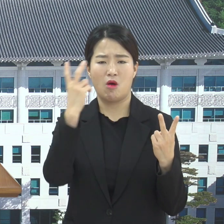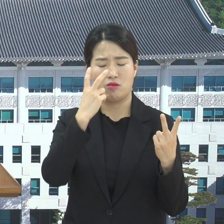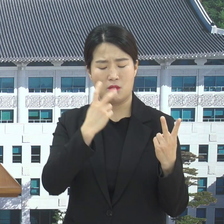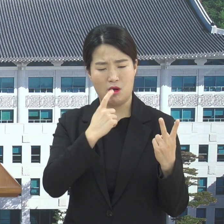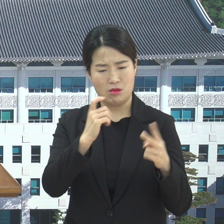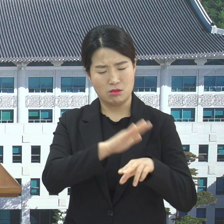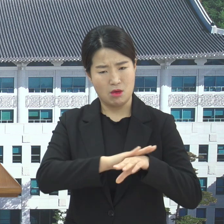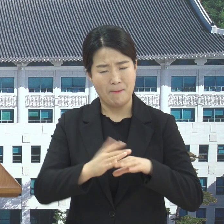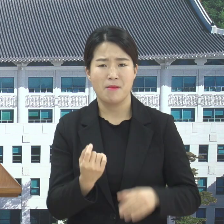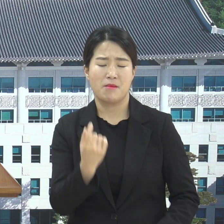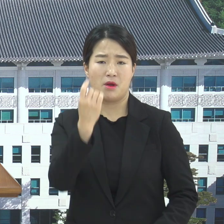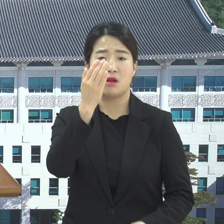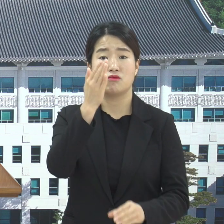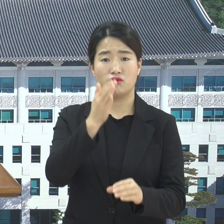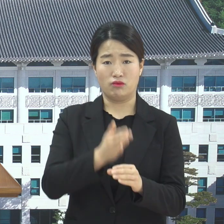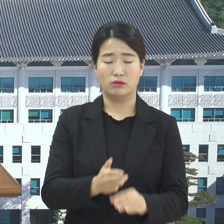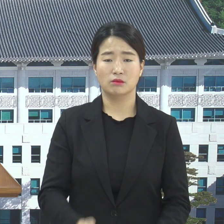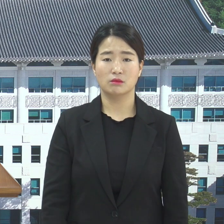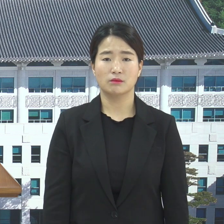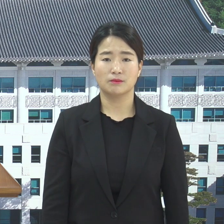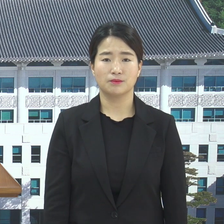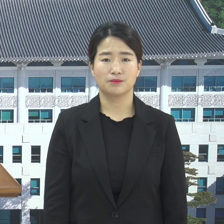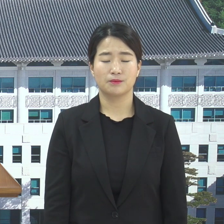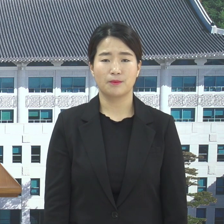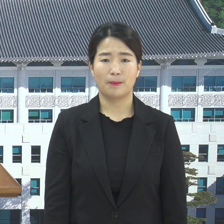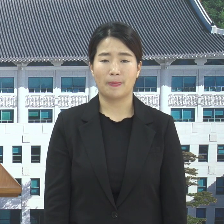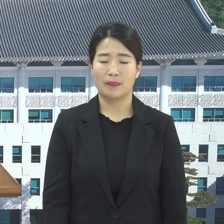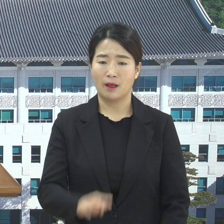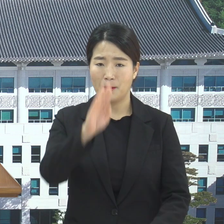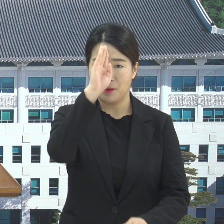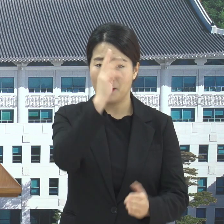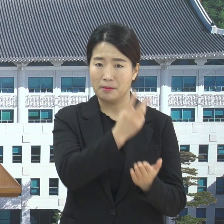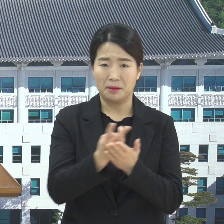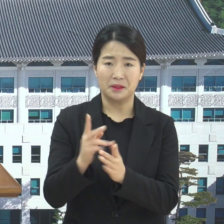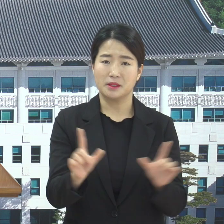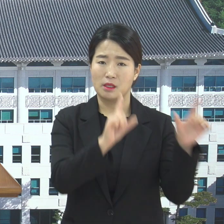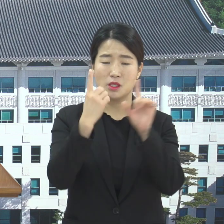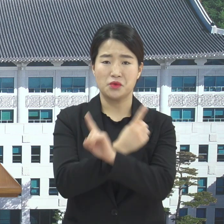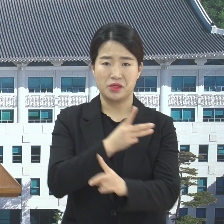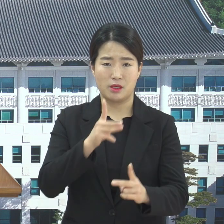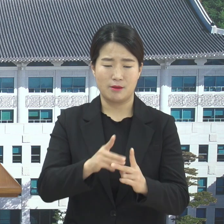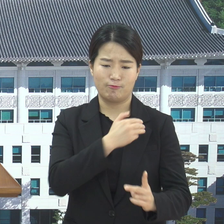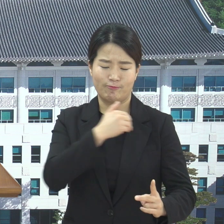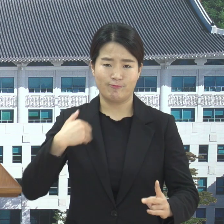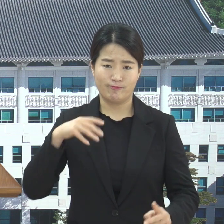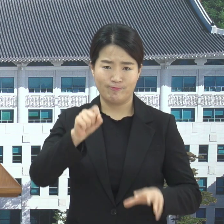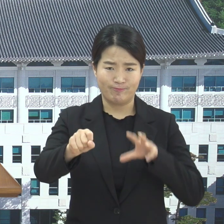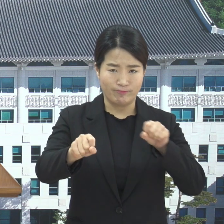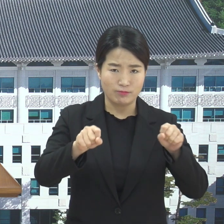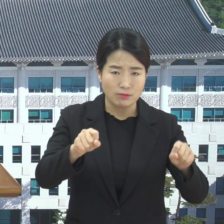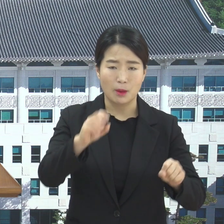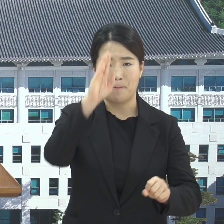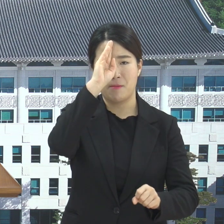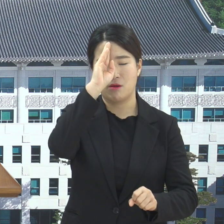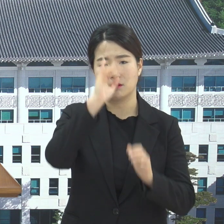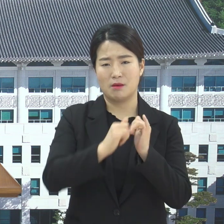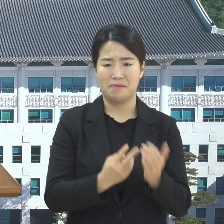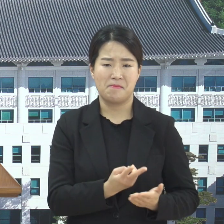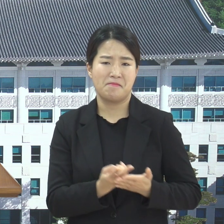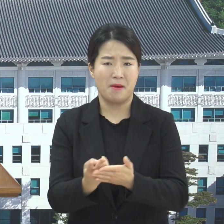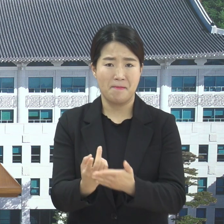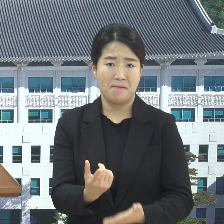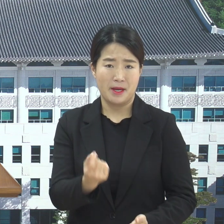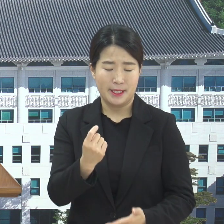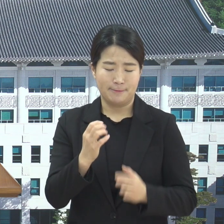검사가 이루어지고 있는 현실입니다. 병상과 생활치료센터를 충분히 확보하고 환자 이송과